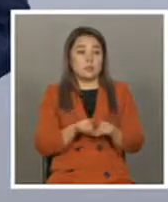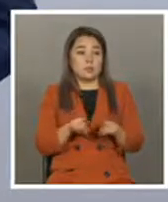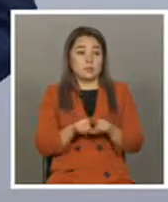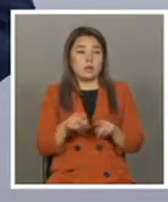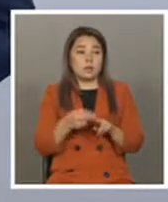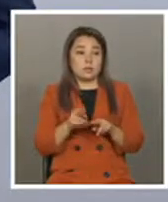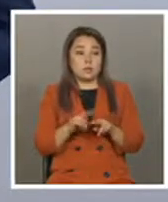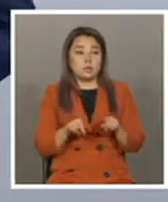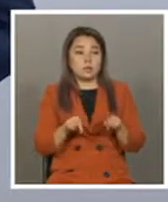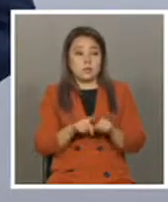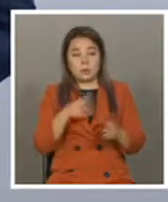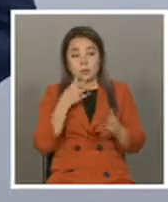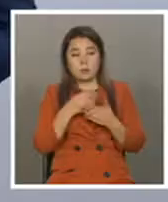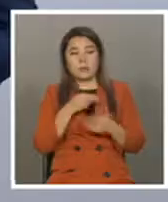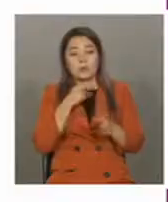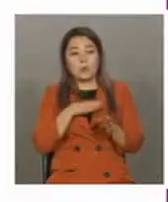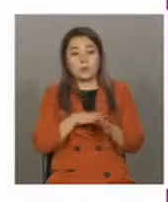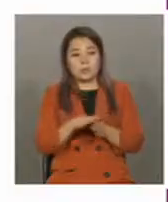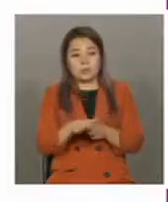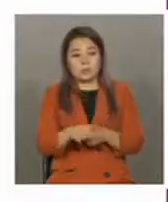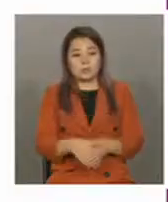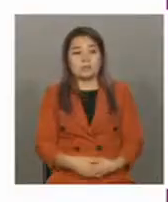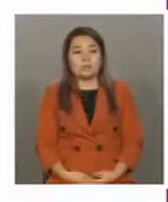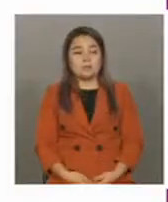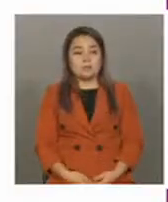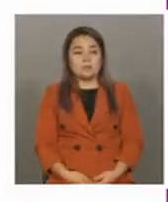тапсырманы өзіңіз орындап көріңіз.